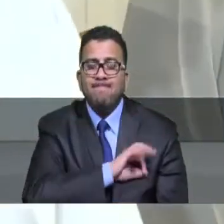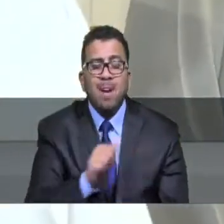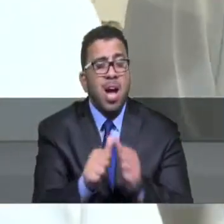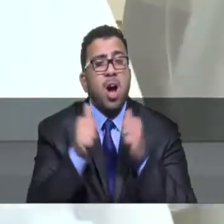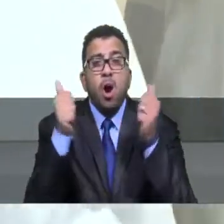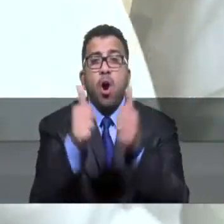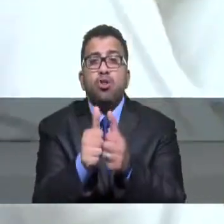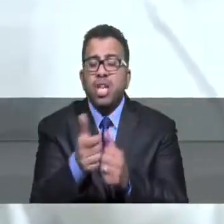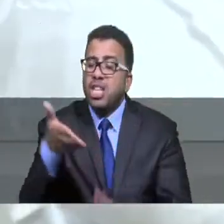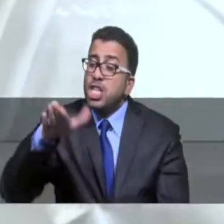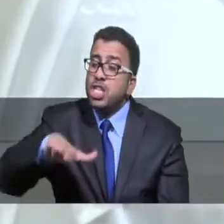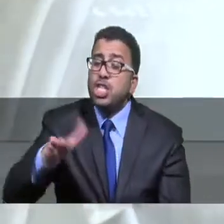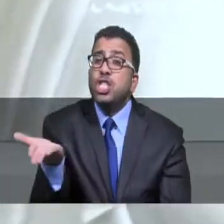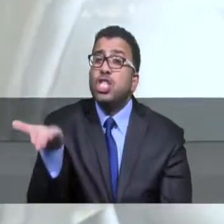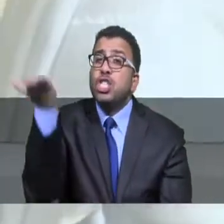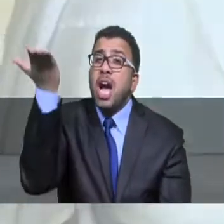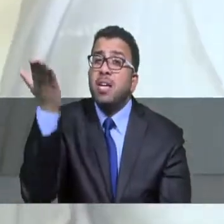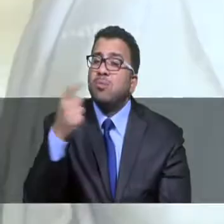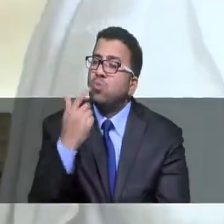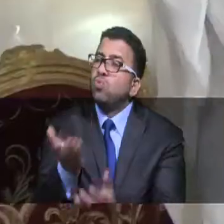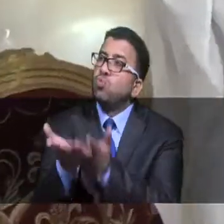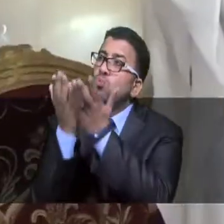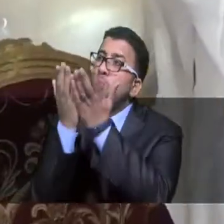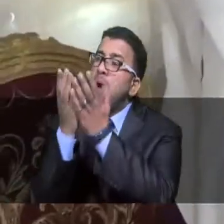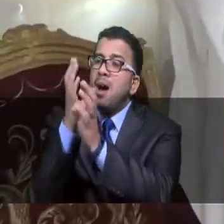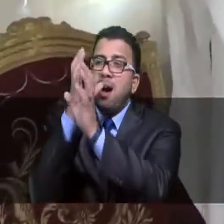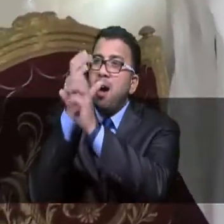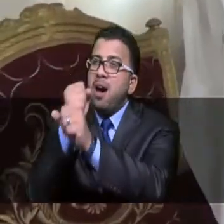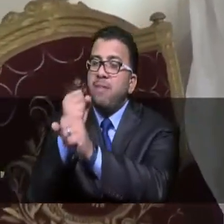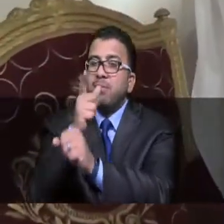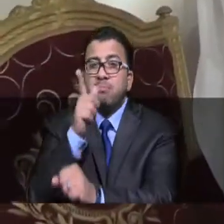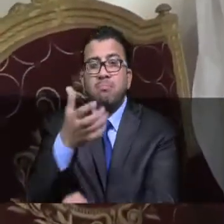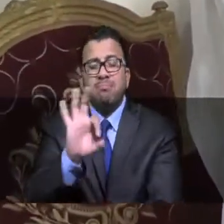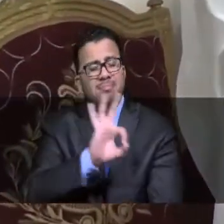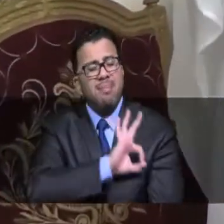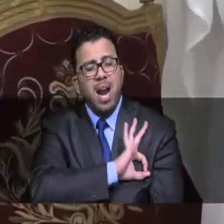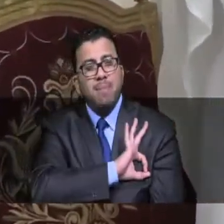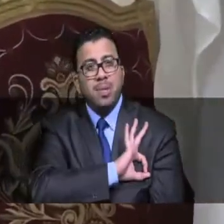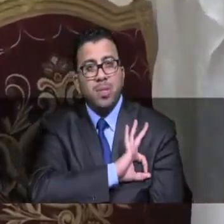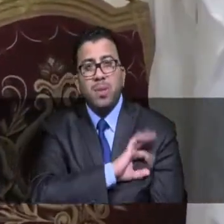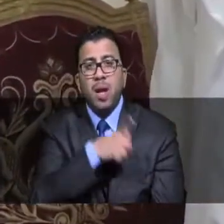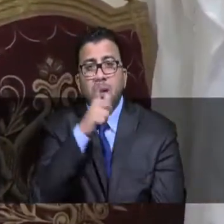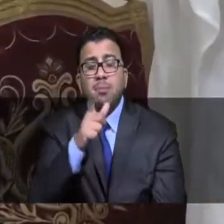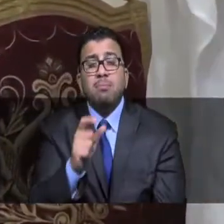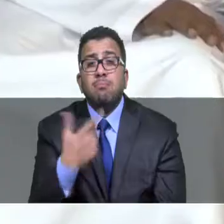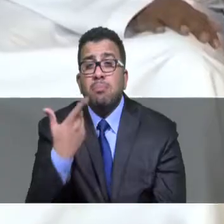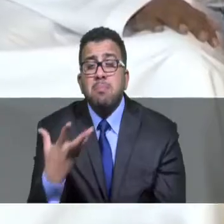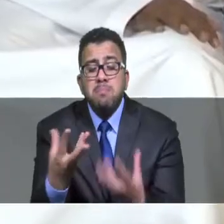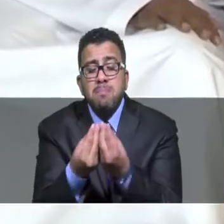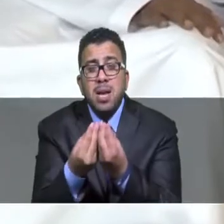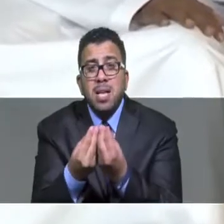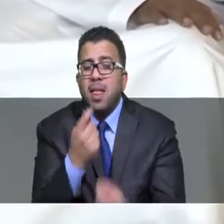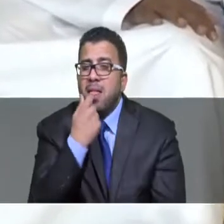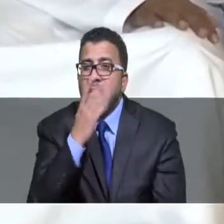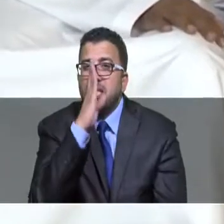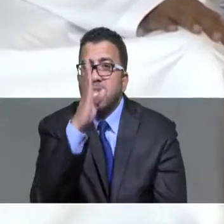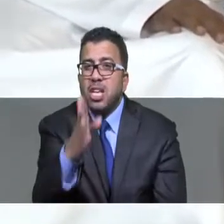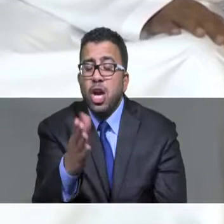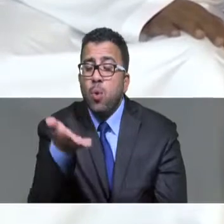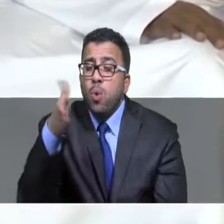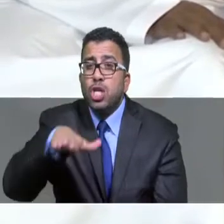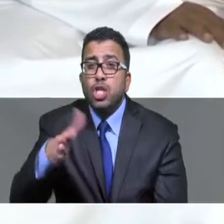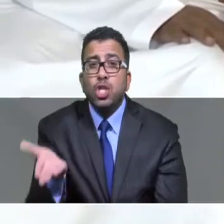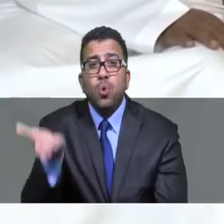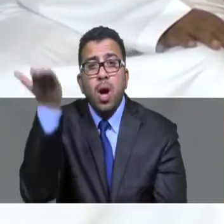مواساته لأسرة الشهيد، داعيا الله العلي القدير أن يتغمده بواسع رحمته وأن ينزله منازل الصديقين